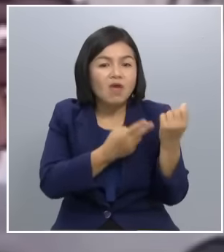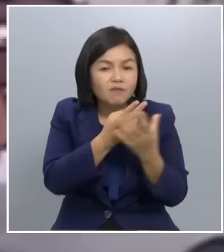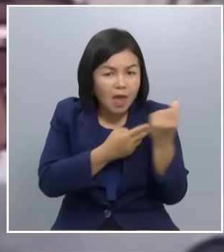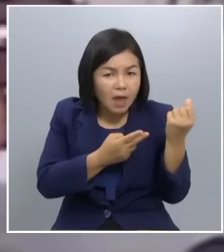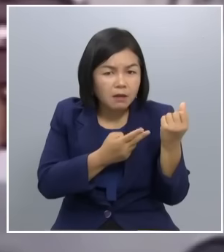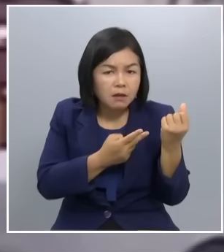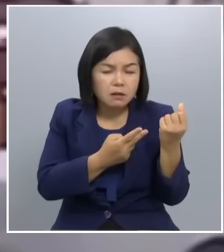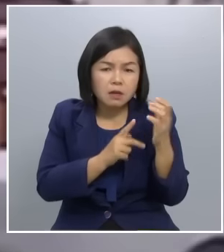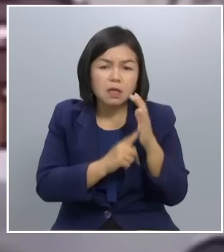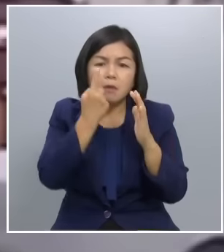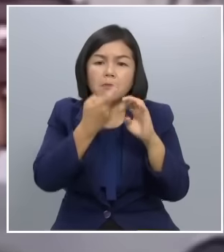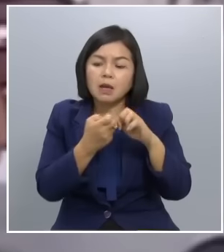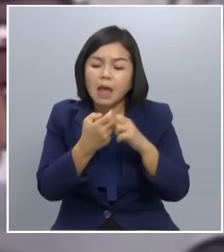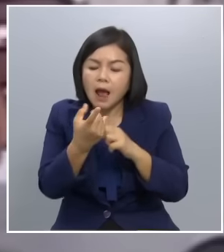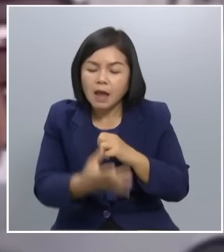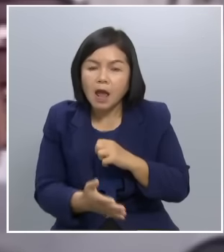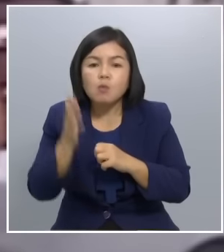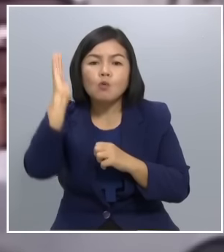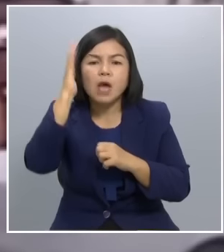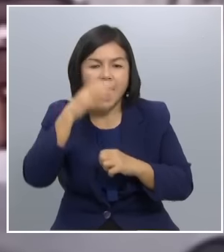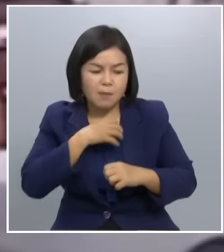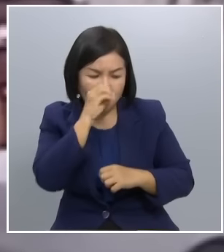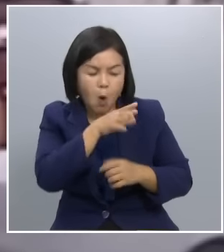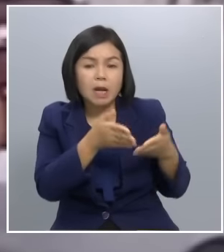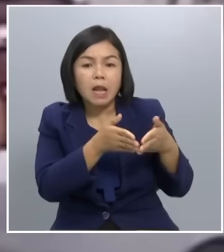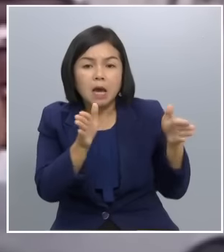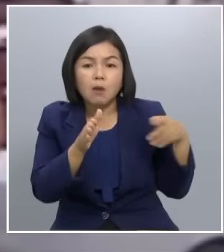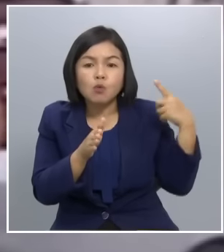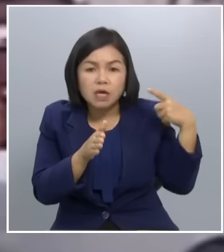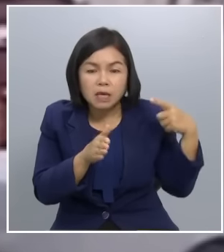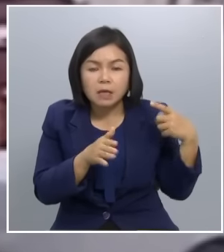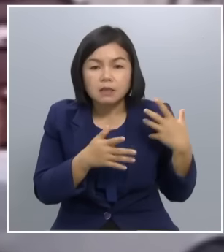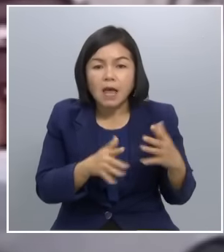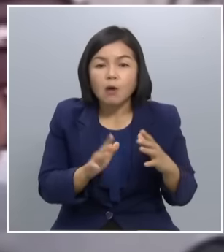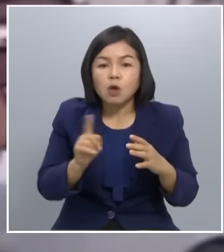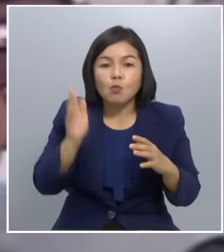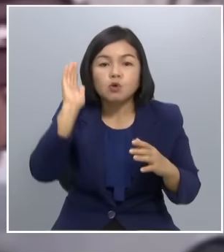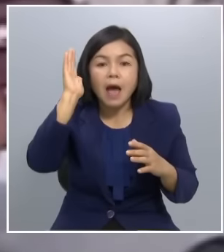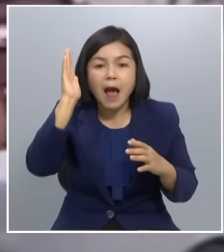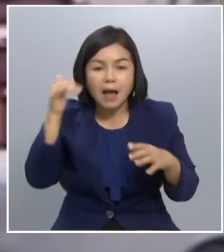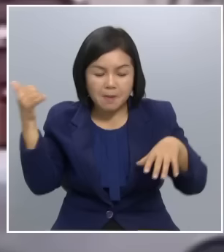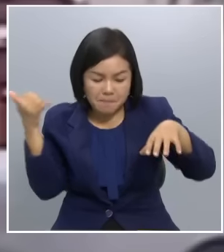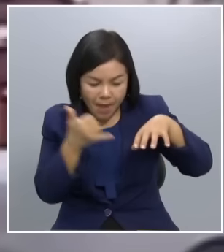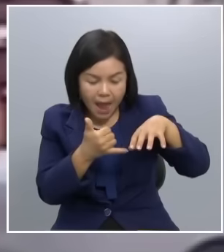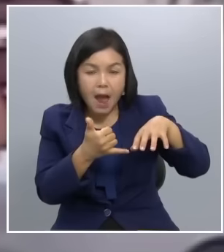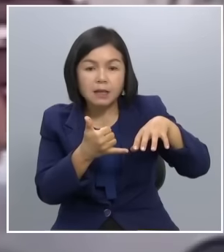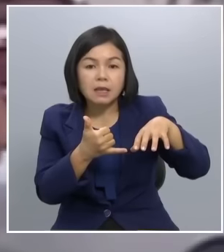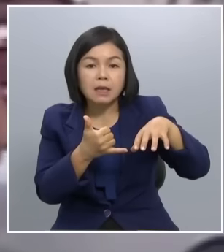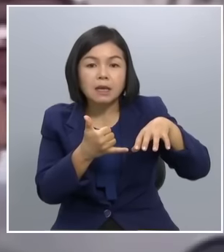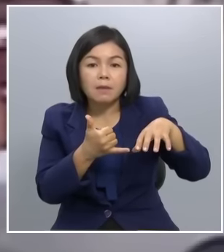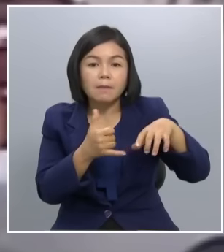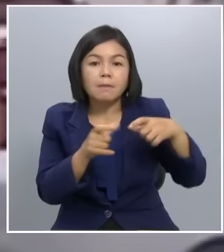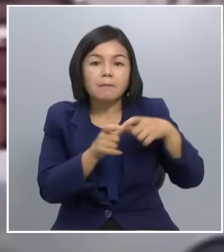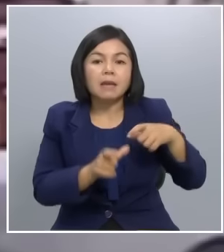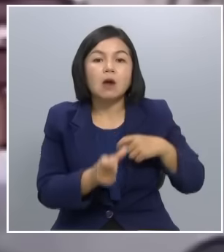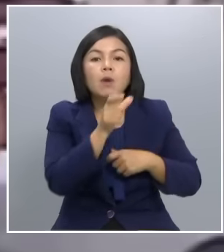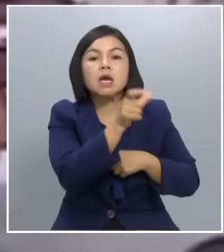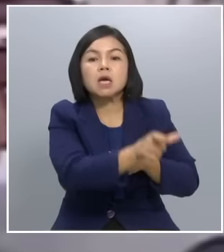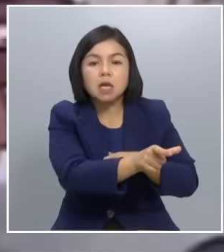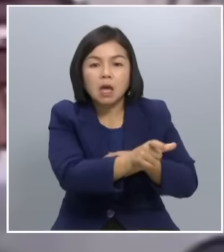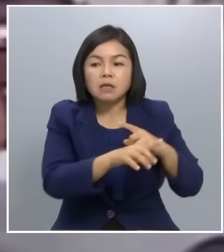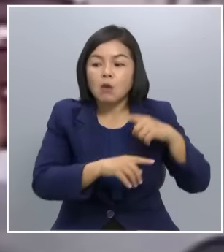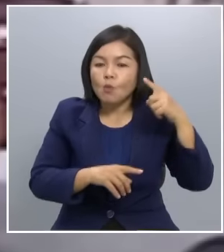นเหตุเป็นเพราะว่าฝ่ายชายต้องการจะเลิกกับฝ่ายหญิงวันเกิดเหตุฝ่ายชายมาที่หอพักเพื่อเอาคีย์การ์ดมาคืนแต่